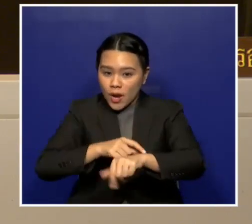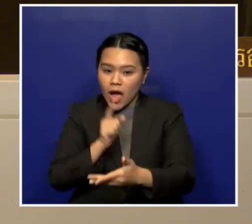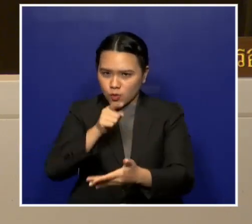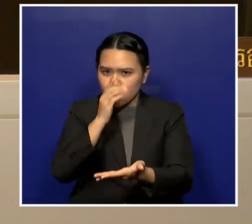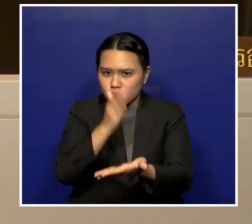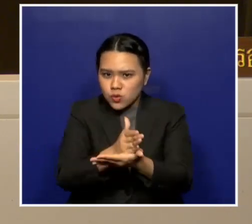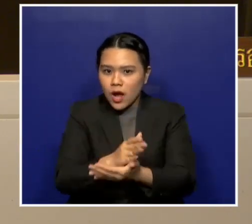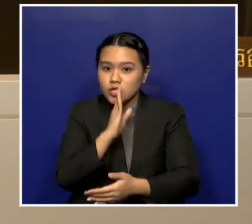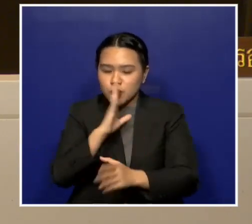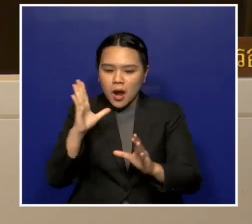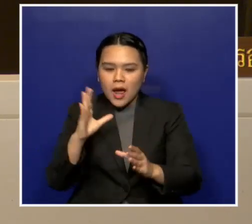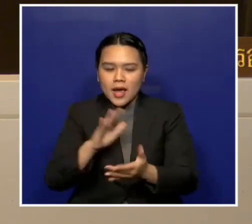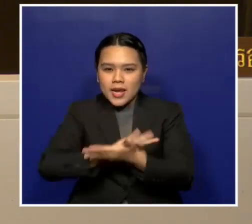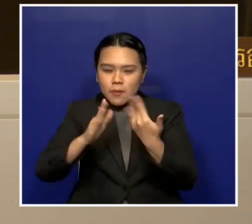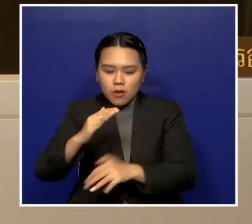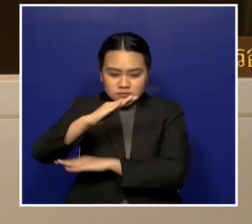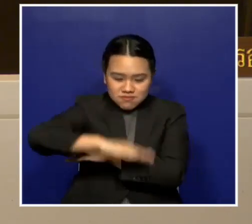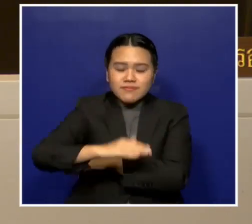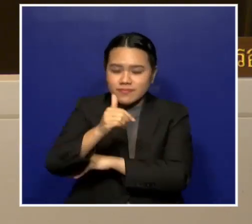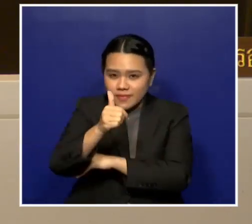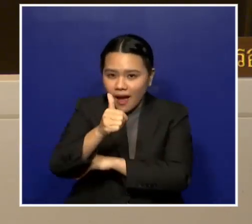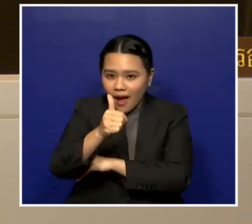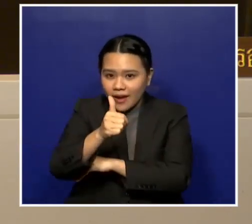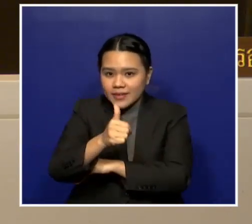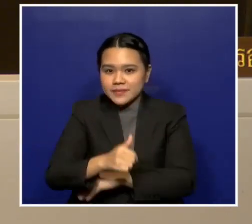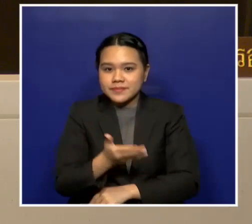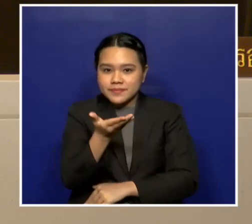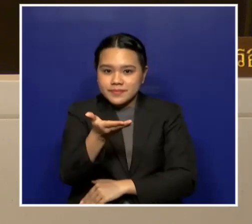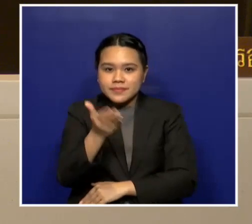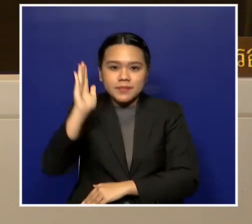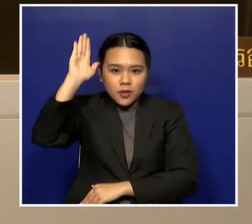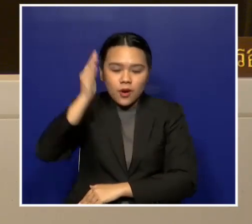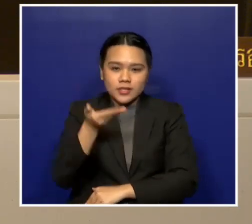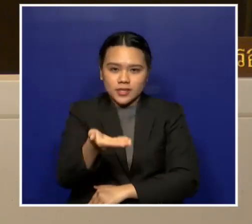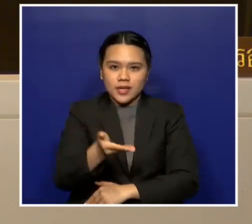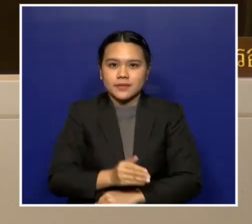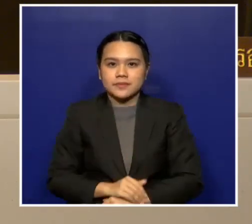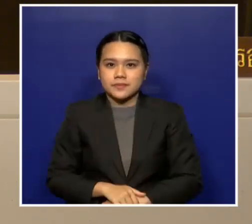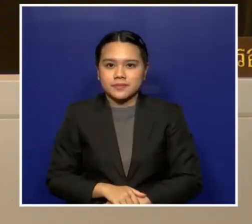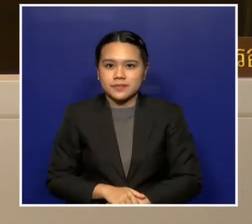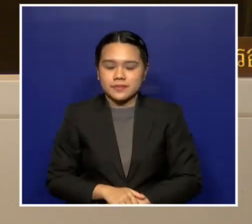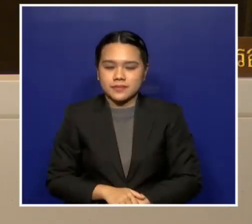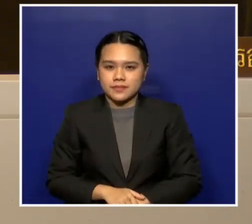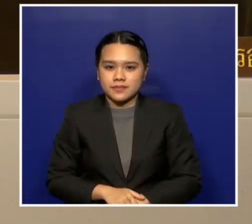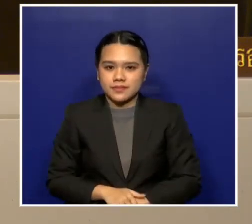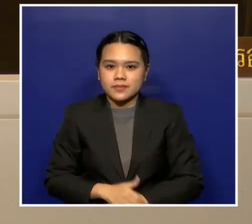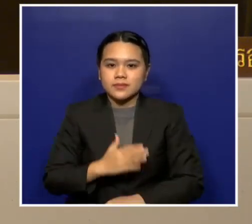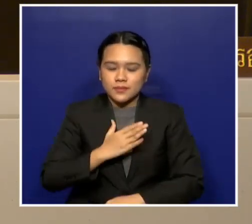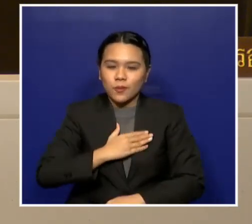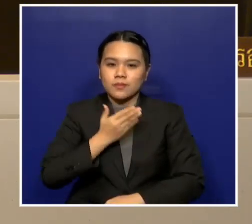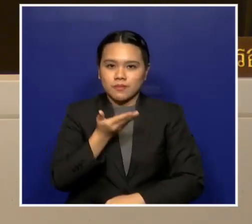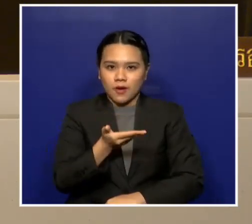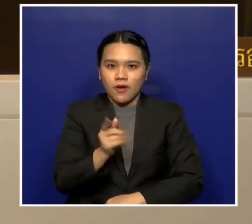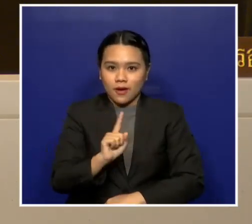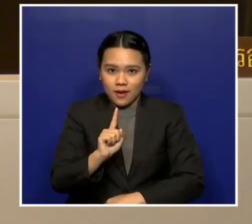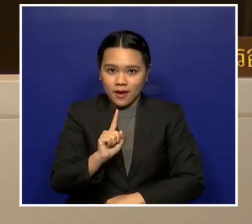ร็จถึงเย็นก็ได้เอ้าผมจะลากยาว เชิญท่านไพบูลย์ประท้วงครับ ครับขอบคุณนะท่านประธานผมก็ขออนุญาตประ